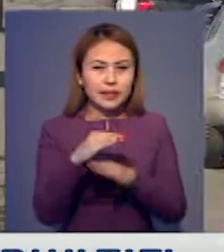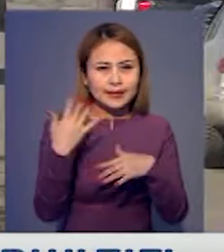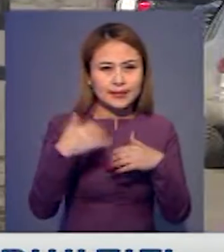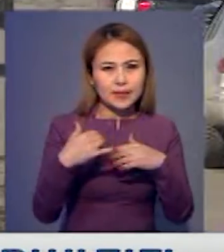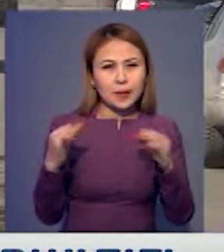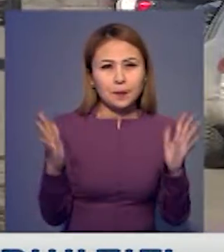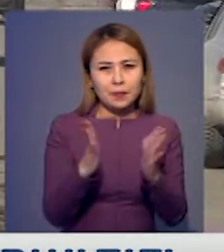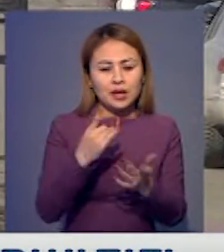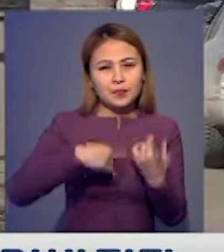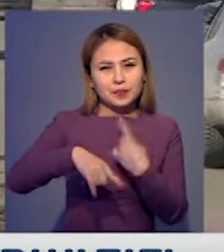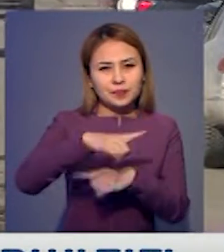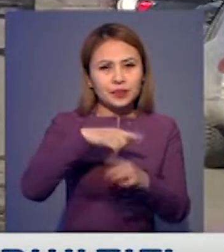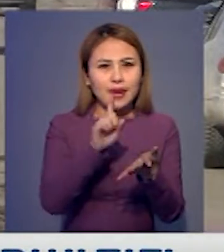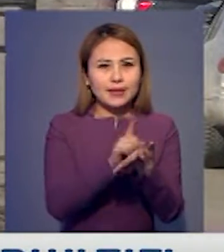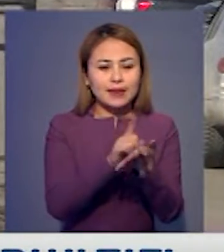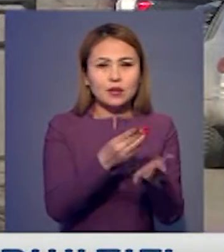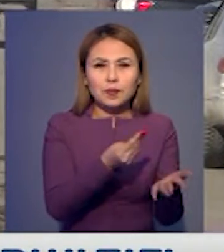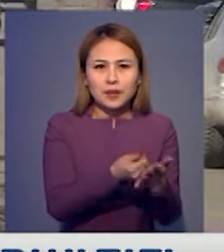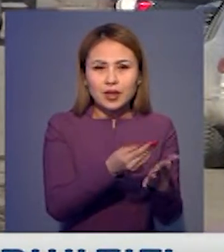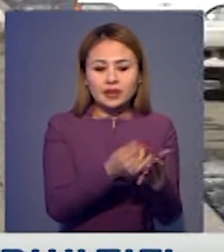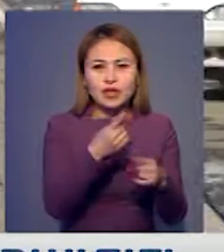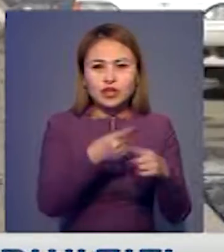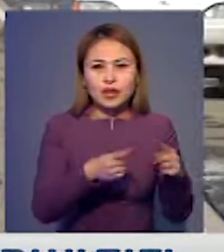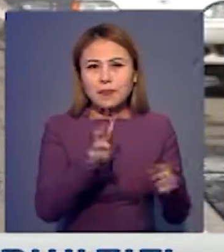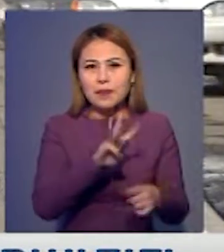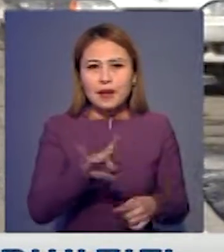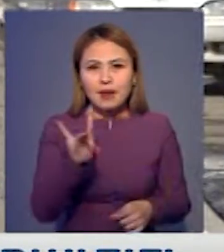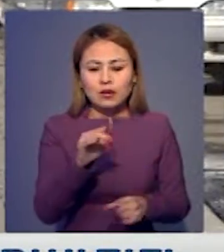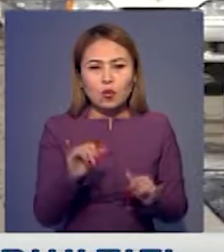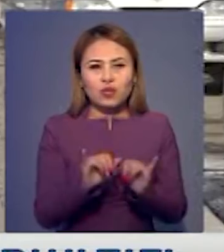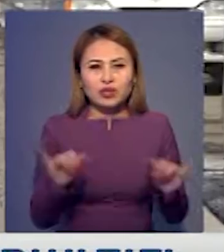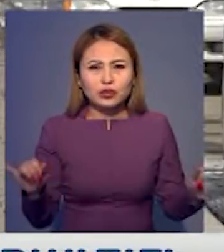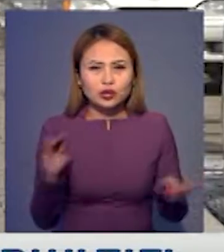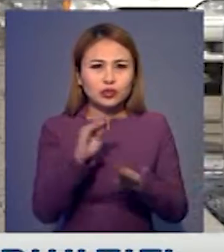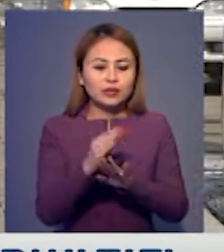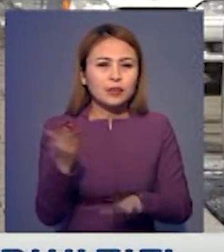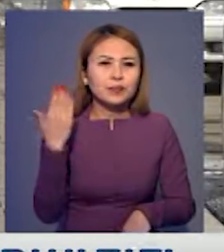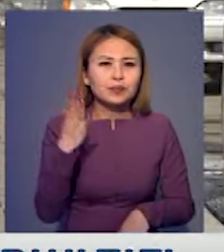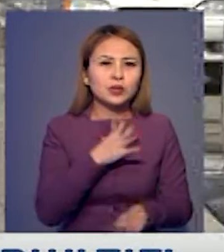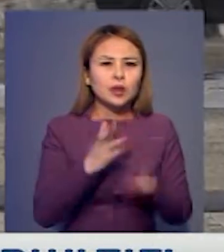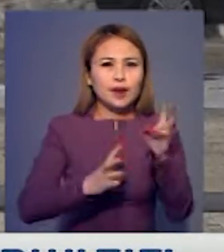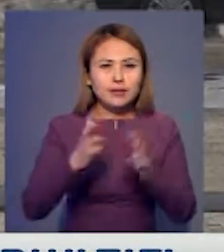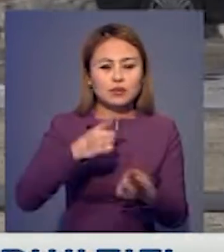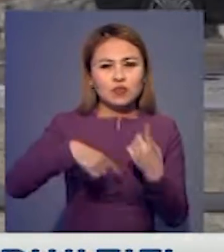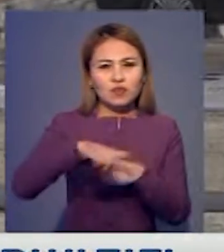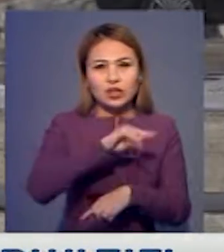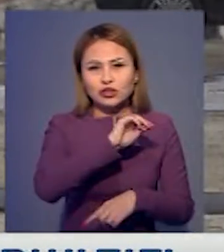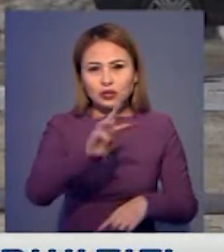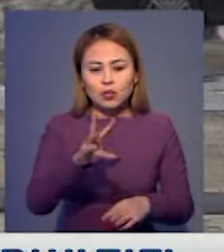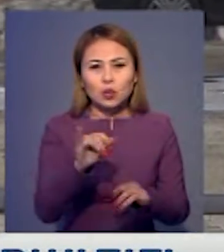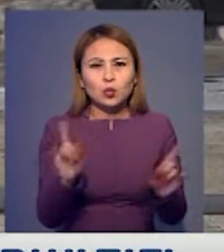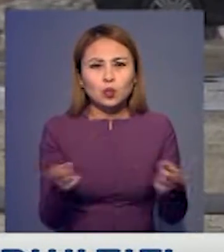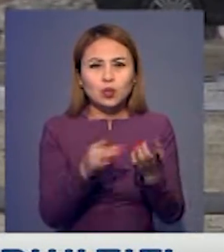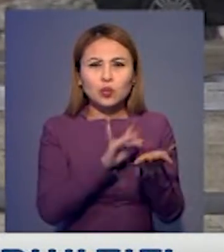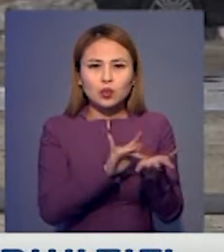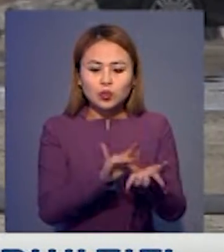орта бизнестен түсетін салық түсімі 500 миллиард теңгеден асыпты. Биыл да өнеркәсіптен бөлек туризмді дамыту,